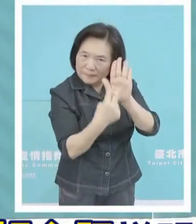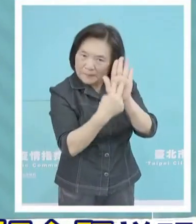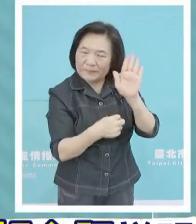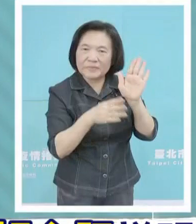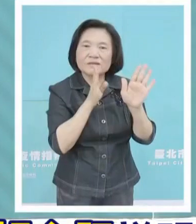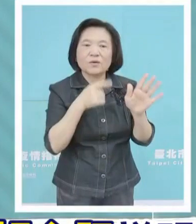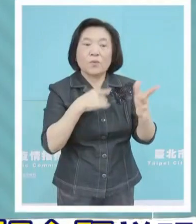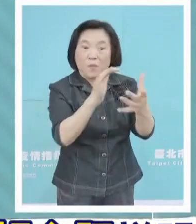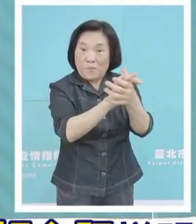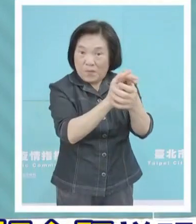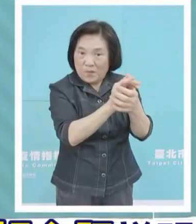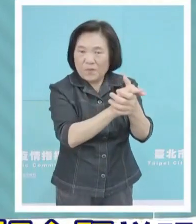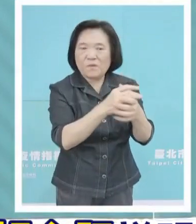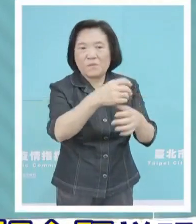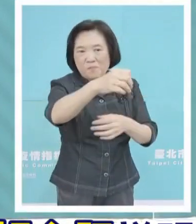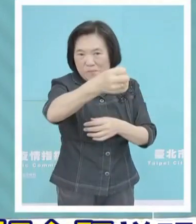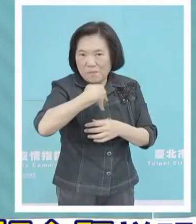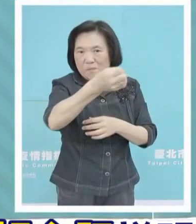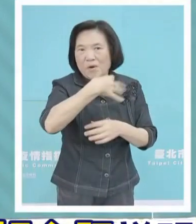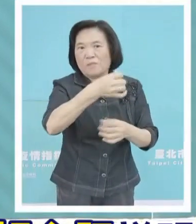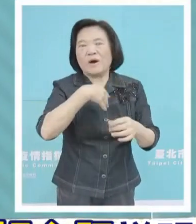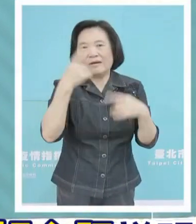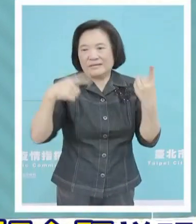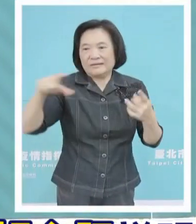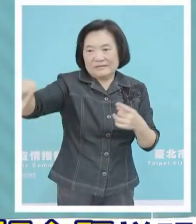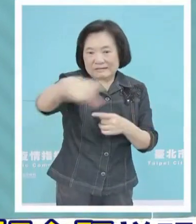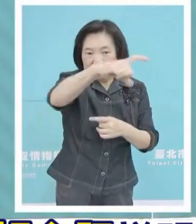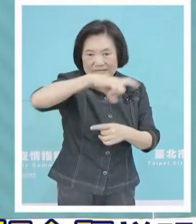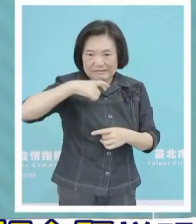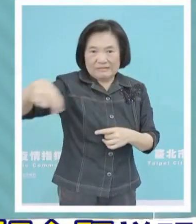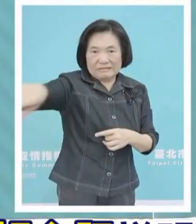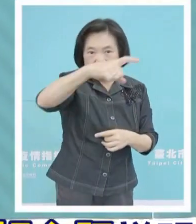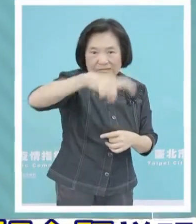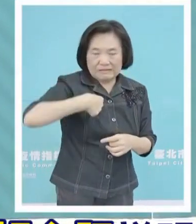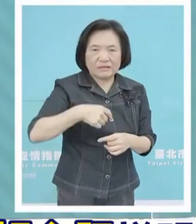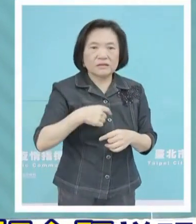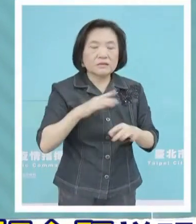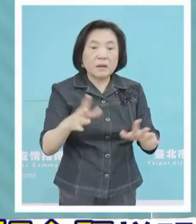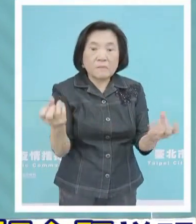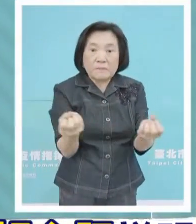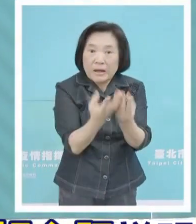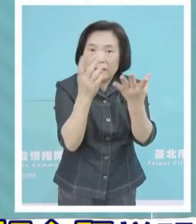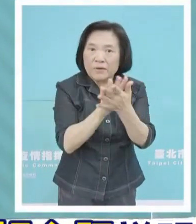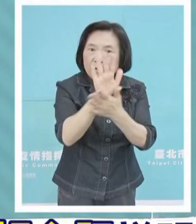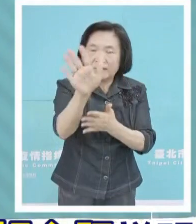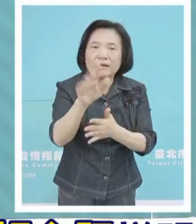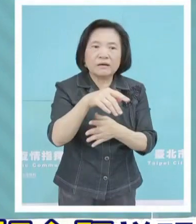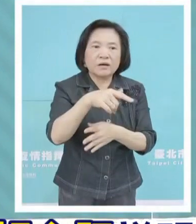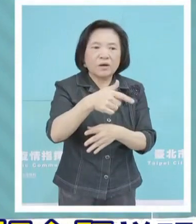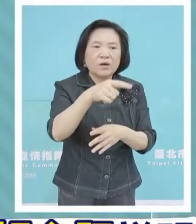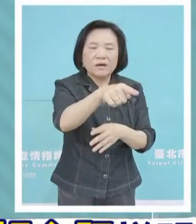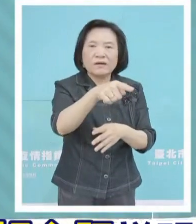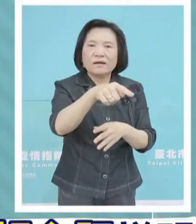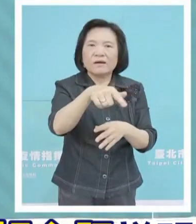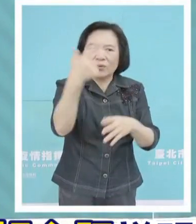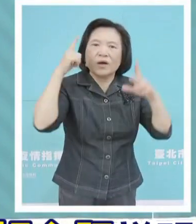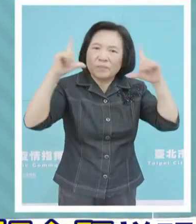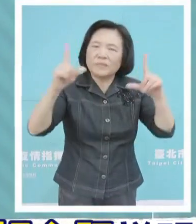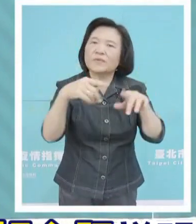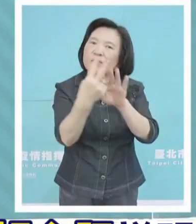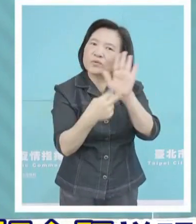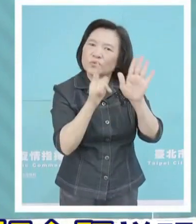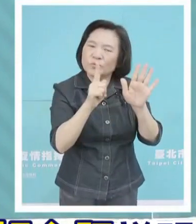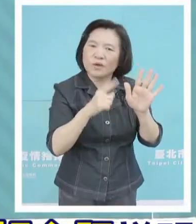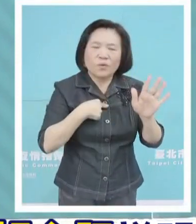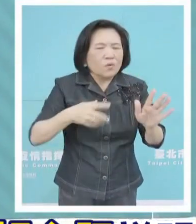息。第二个，事情发生之后，我请他们赶快出面说明到底怎么回事，我根本就不晓得他们这个是不是